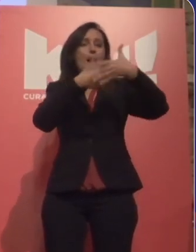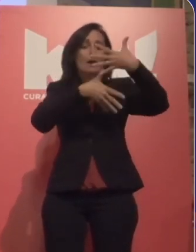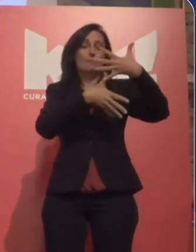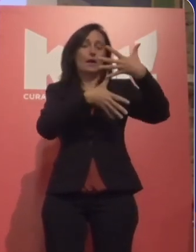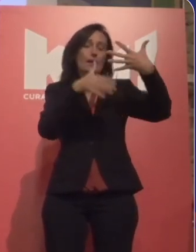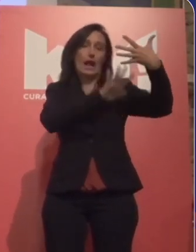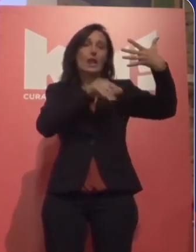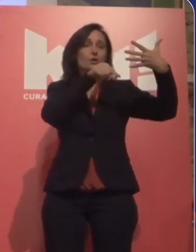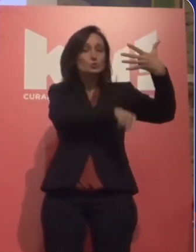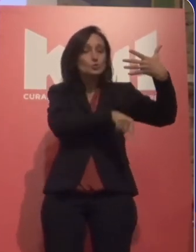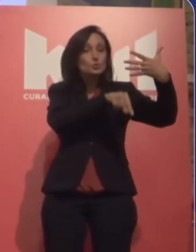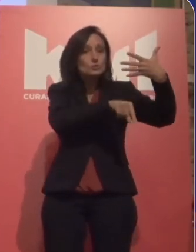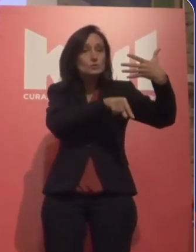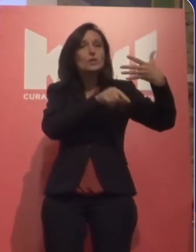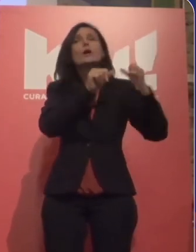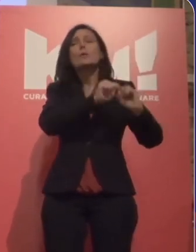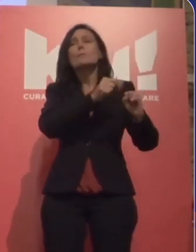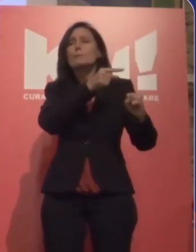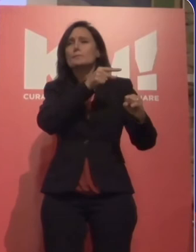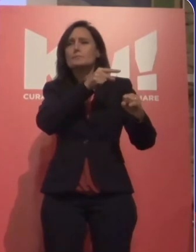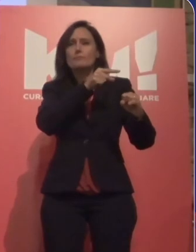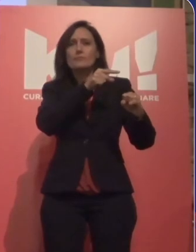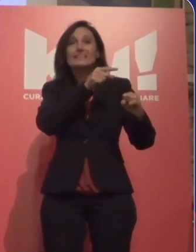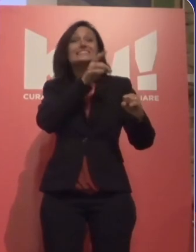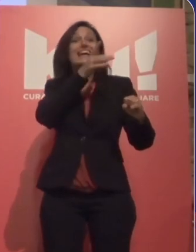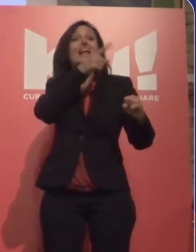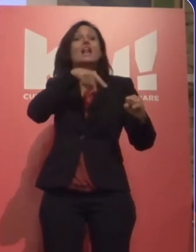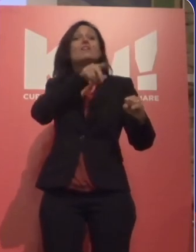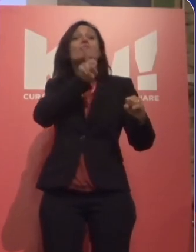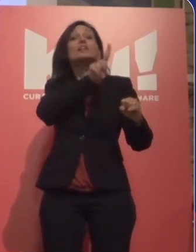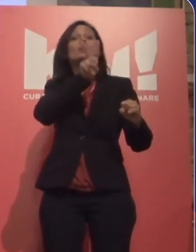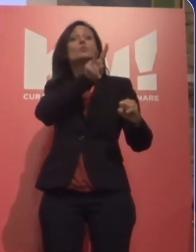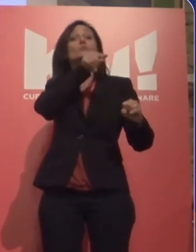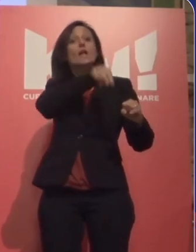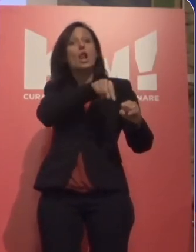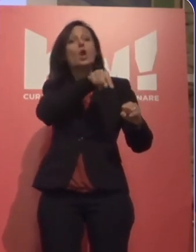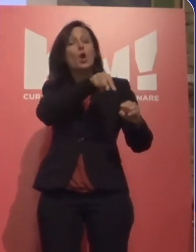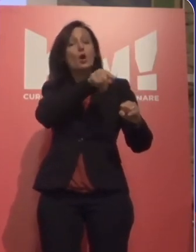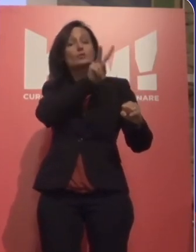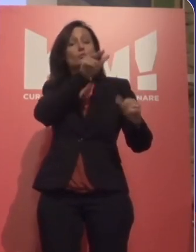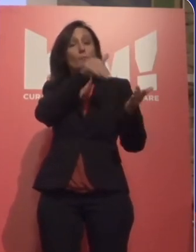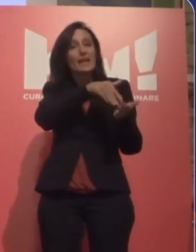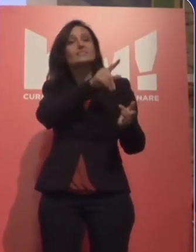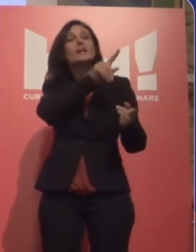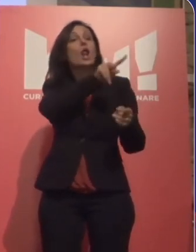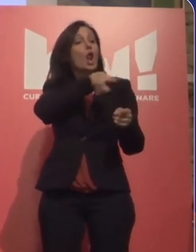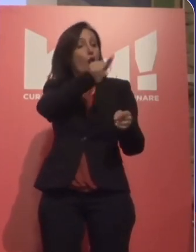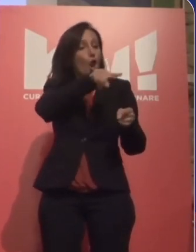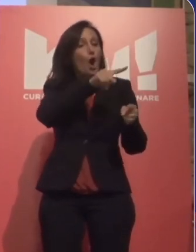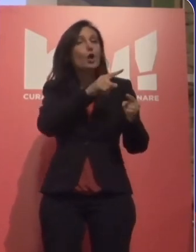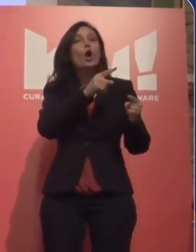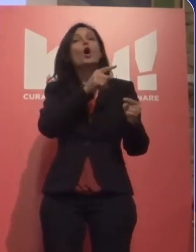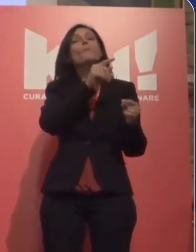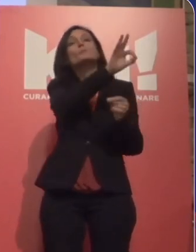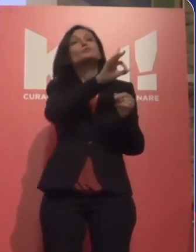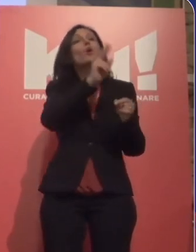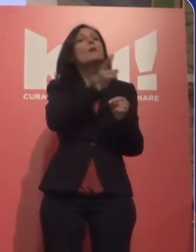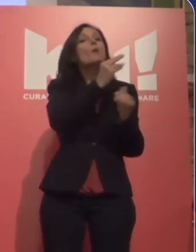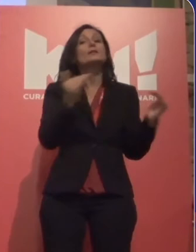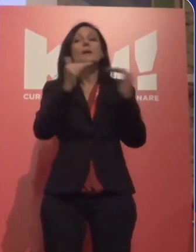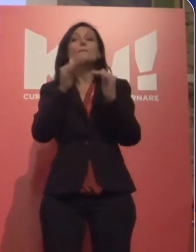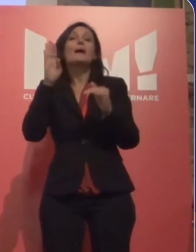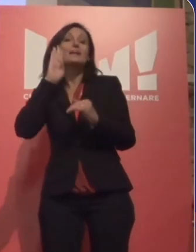22.000 se il loro tasso di mortalità per covi 19 fosse stato uguale a quello dei bianchi i